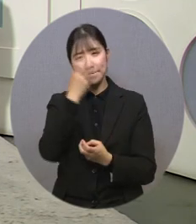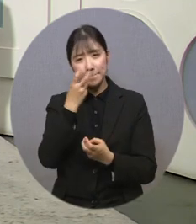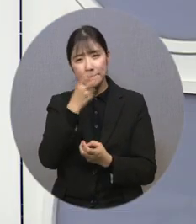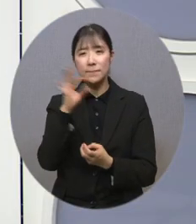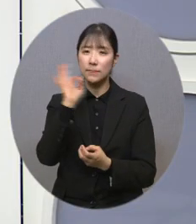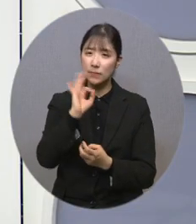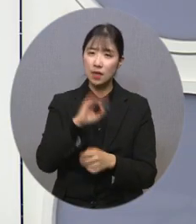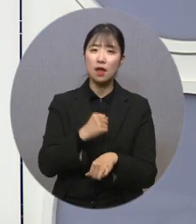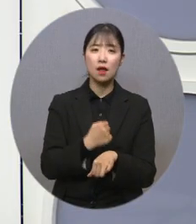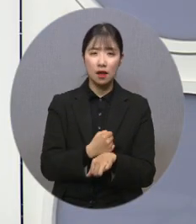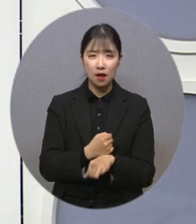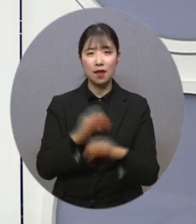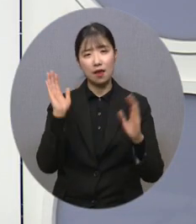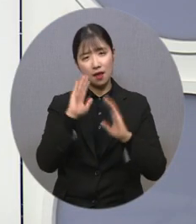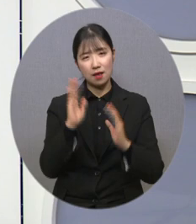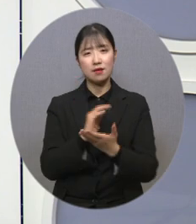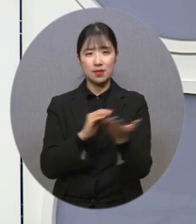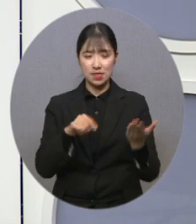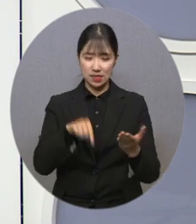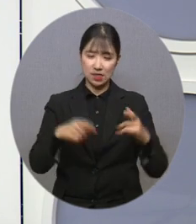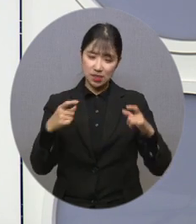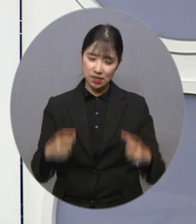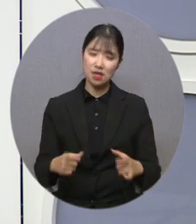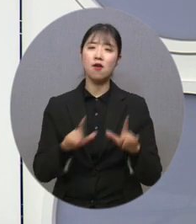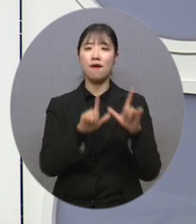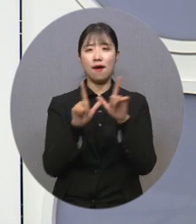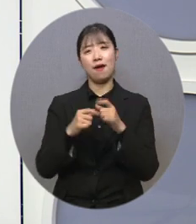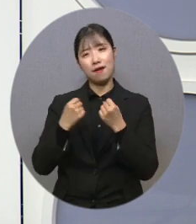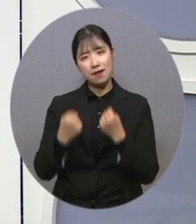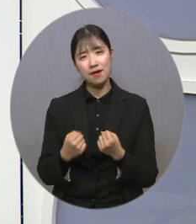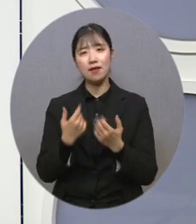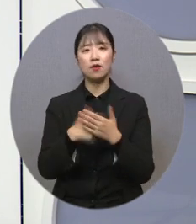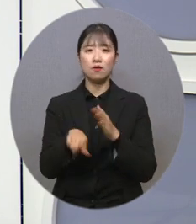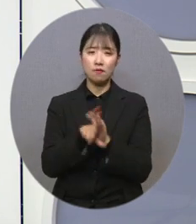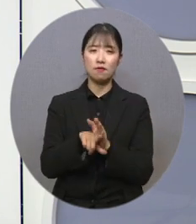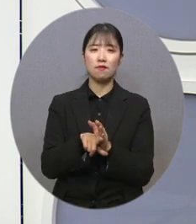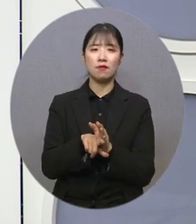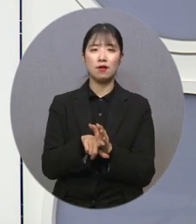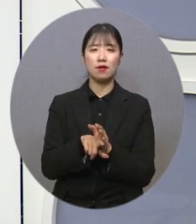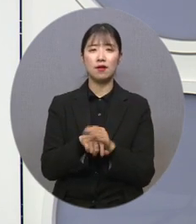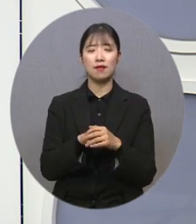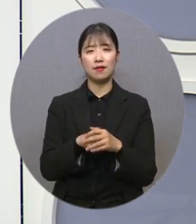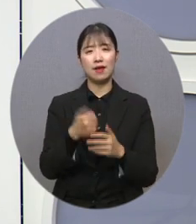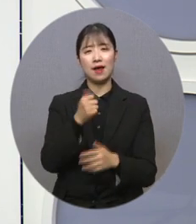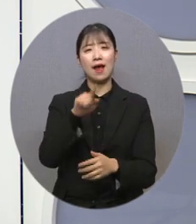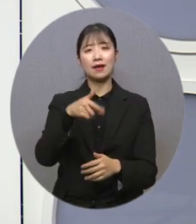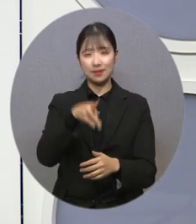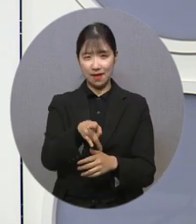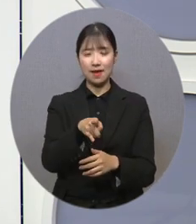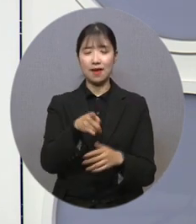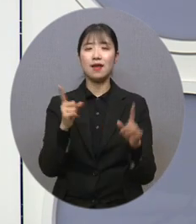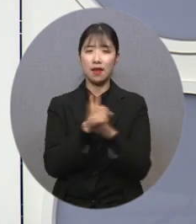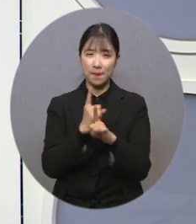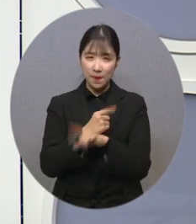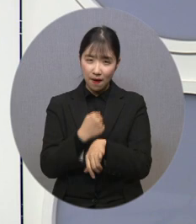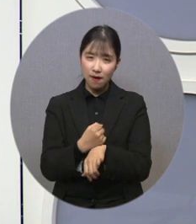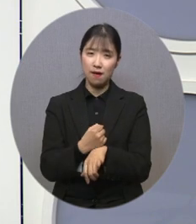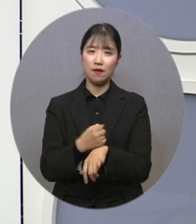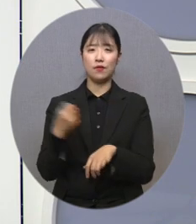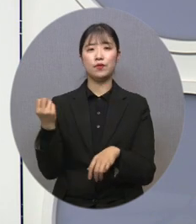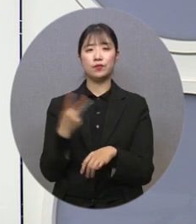모색하면서 우리 학생들이 지역에 정착할 수 있도록 이런 것을 이제 학제 개편이라든지